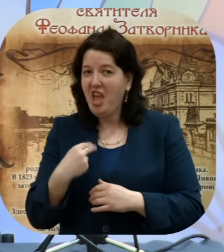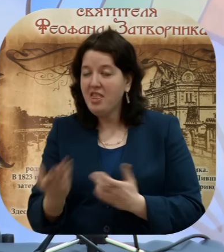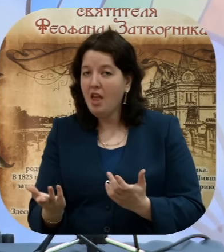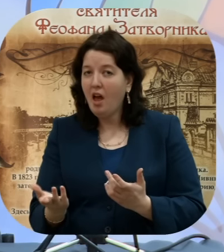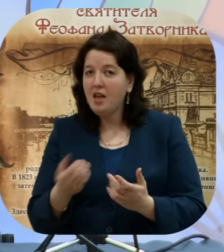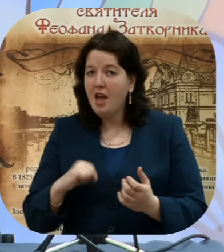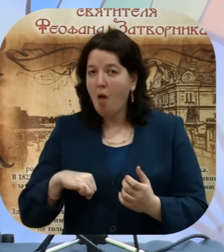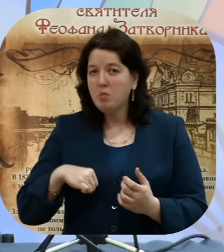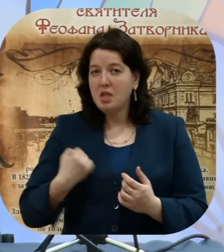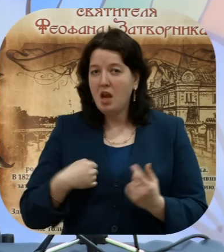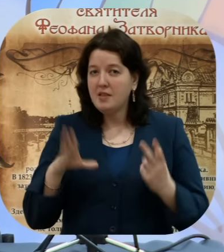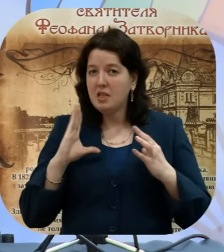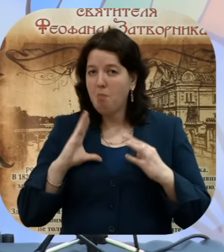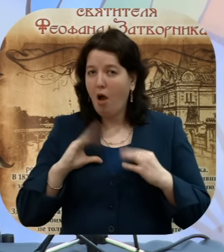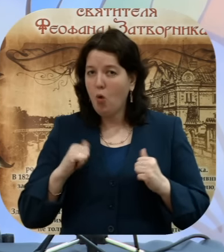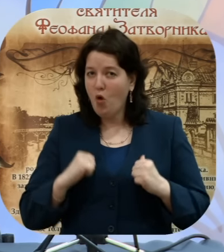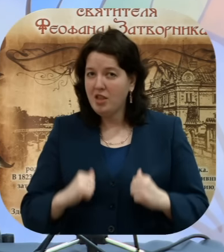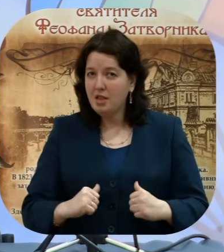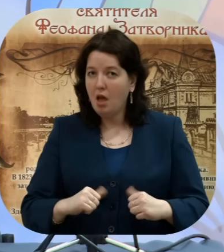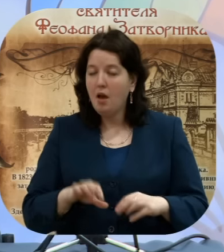постарайся спокойно